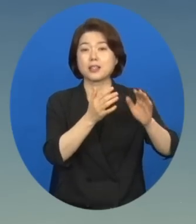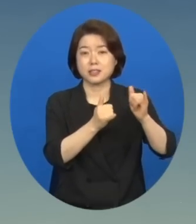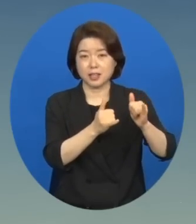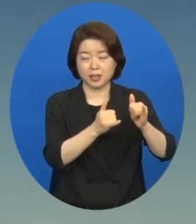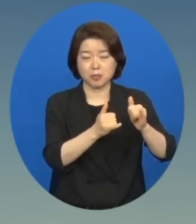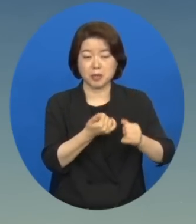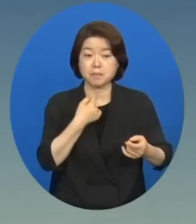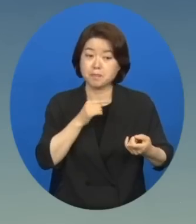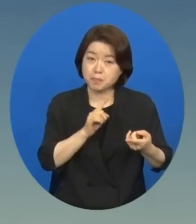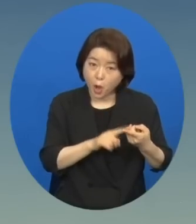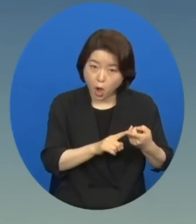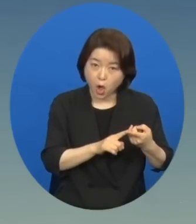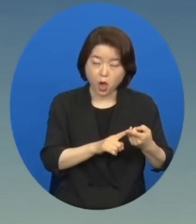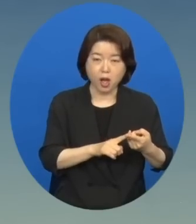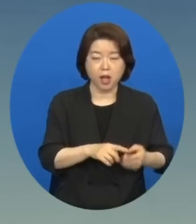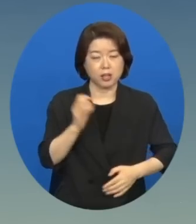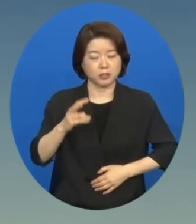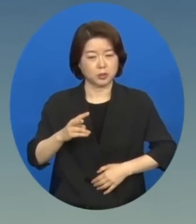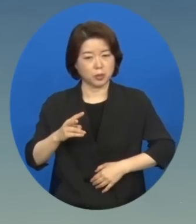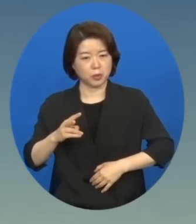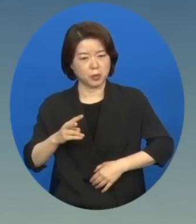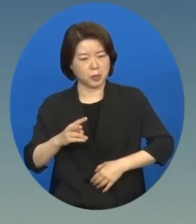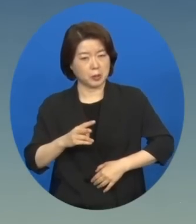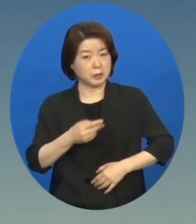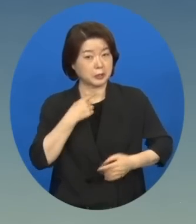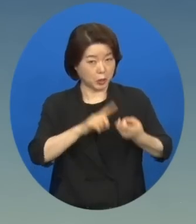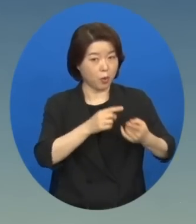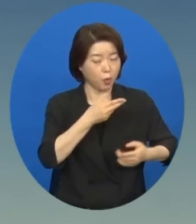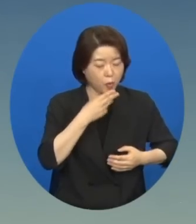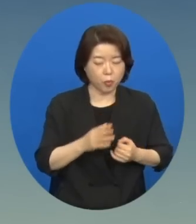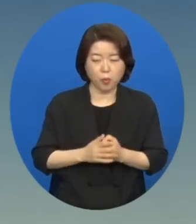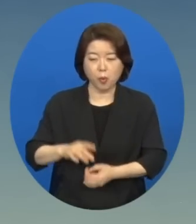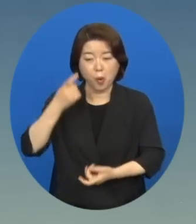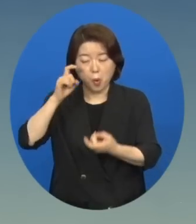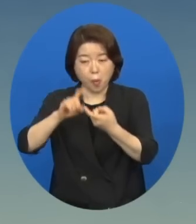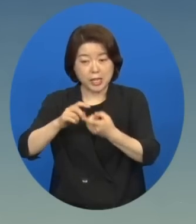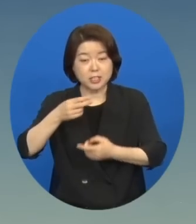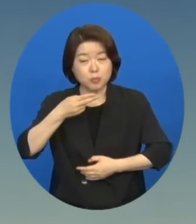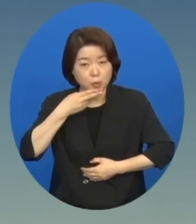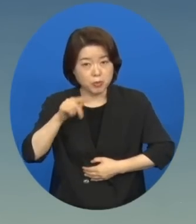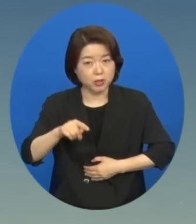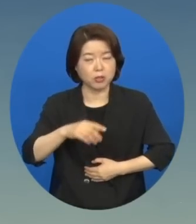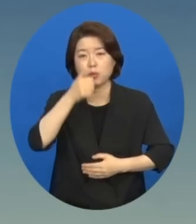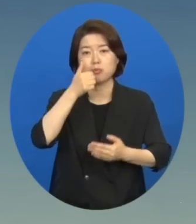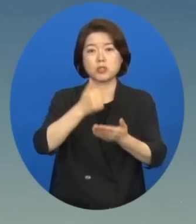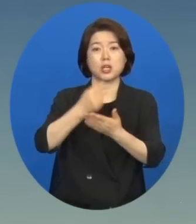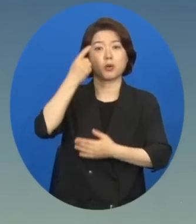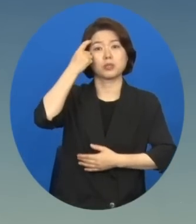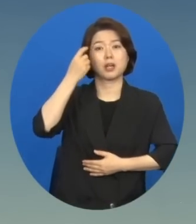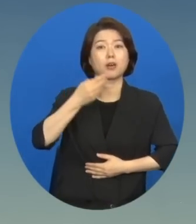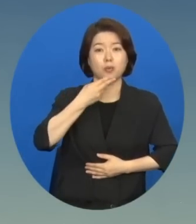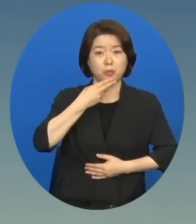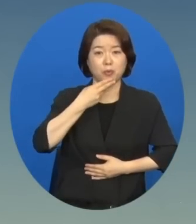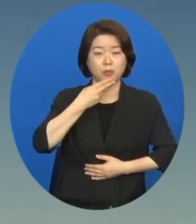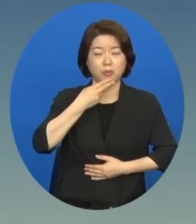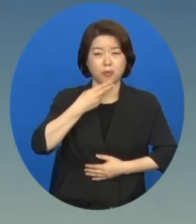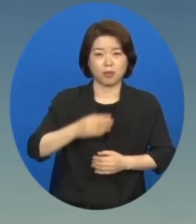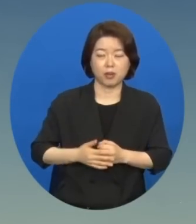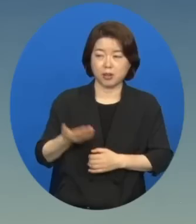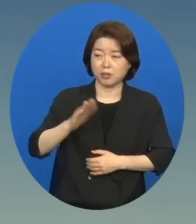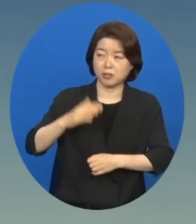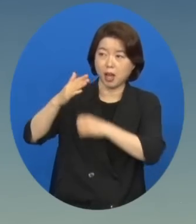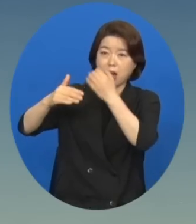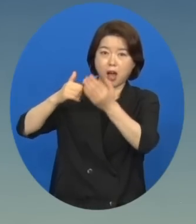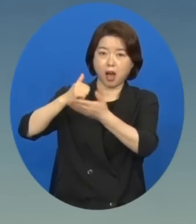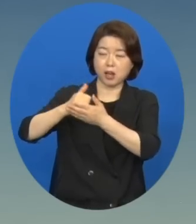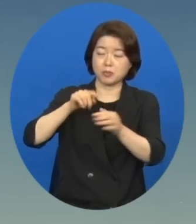무정 그리고 무관심, 이게 죄라고 여기지를 않았었어요. 그런데 하나님께서 그날